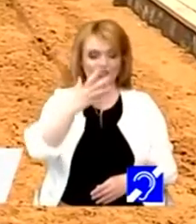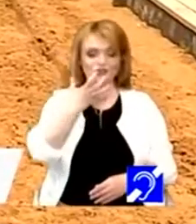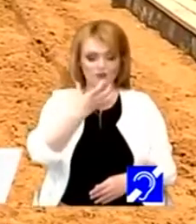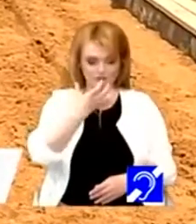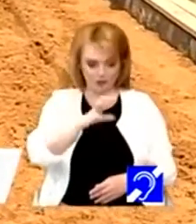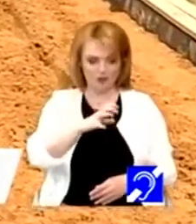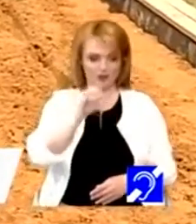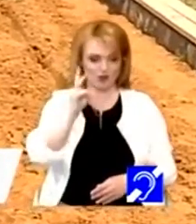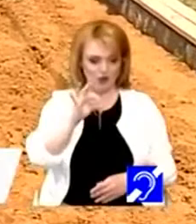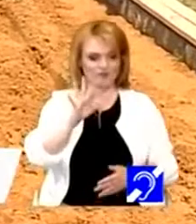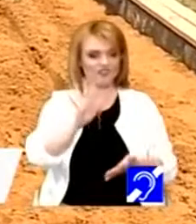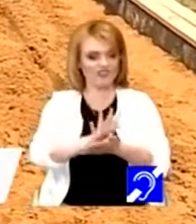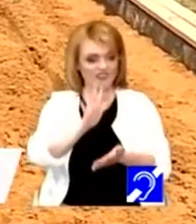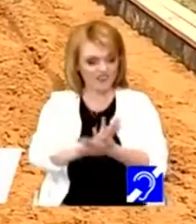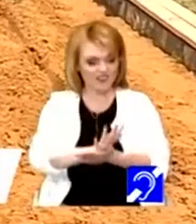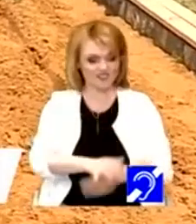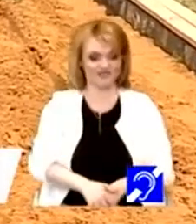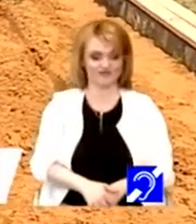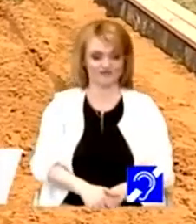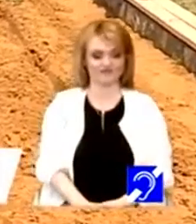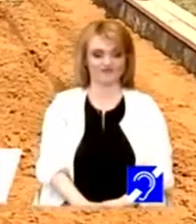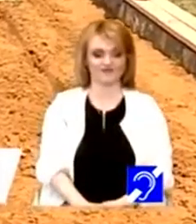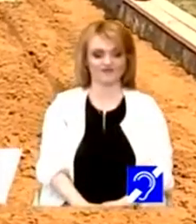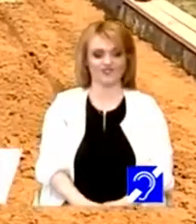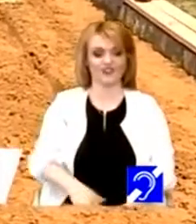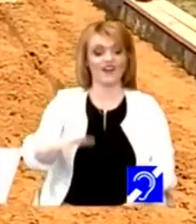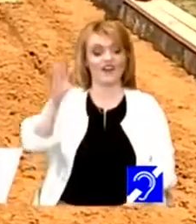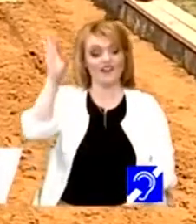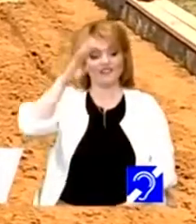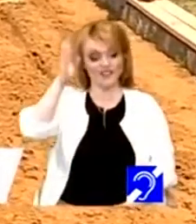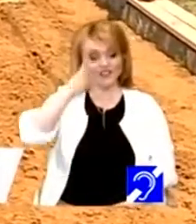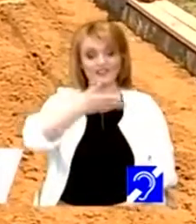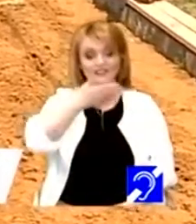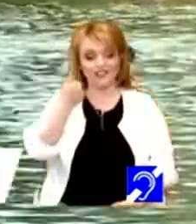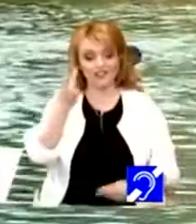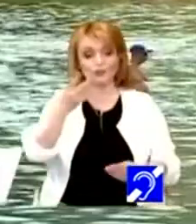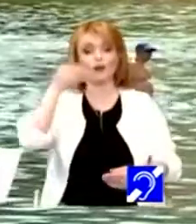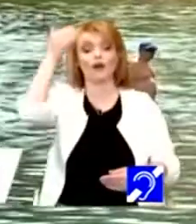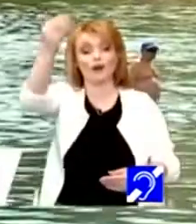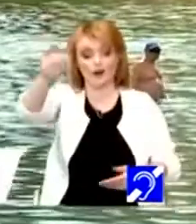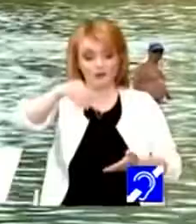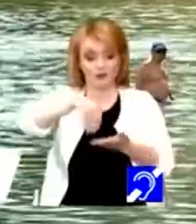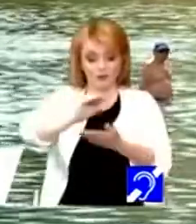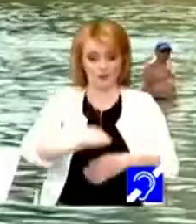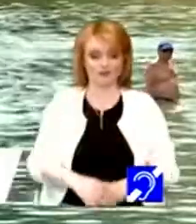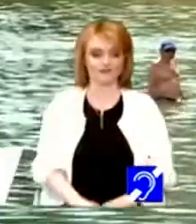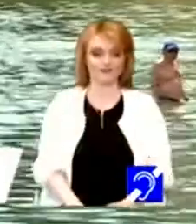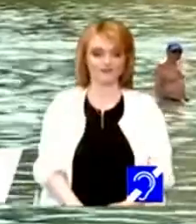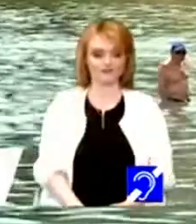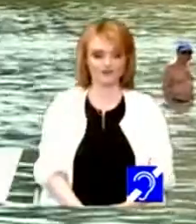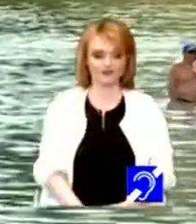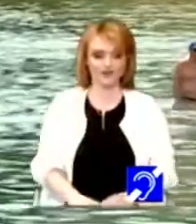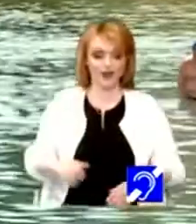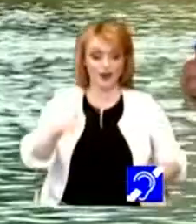горячий, водички нету, надо идти туда покупать водичку. Бассейн 300